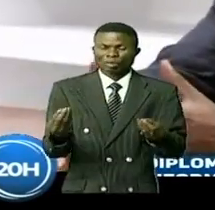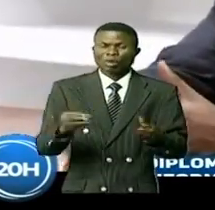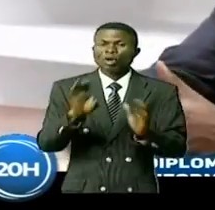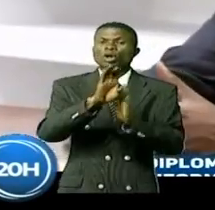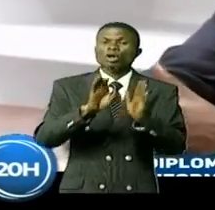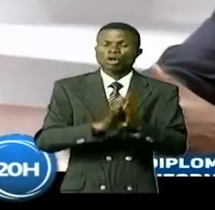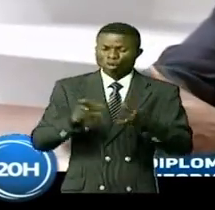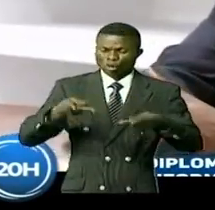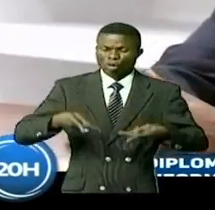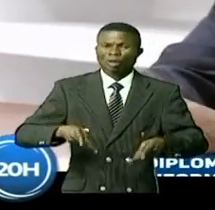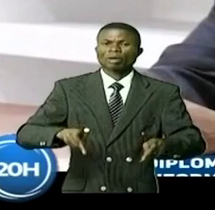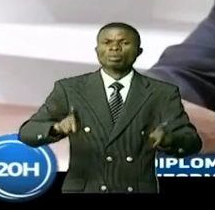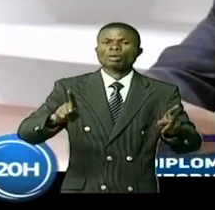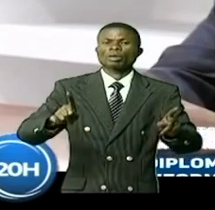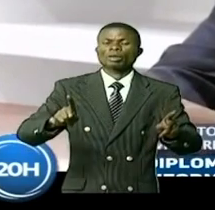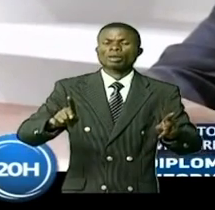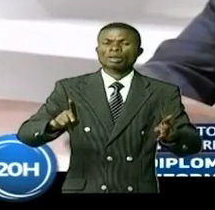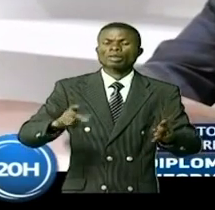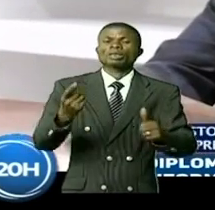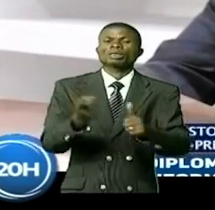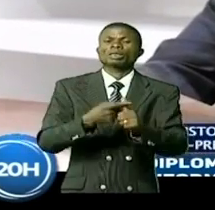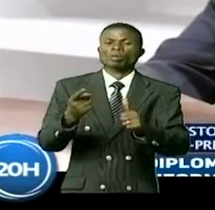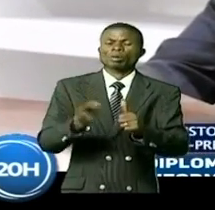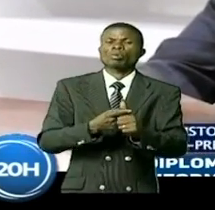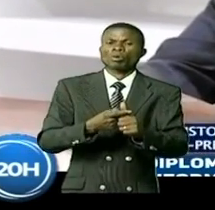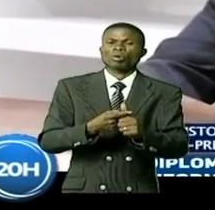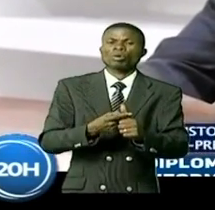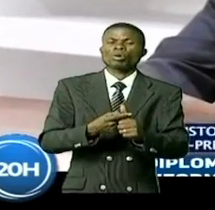qui permettent le vrai dialogue. C'est d'abord que